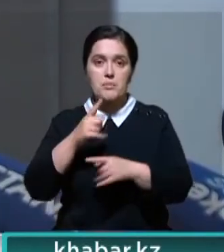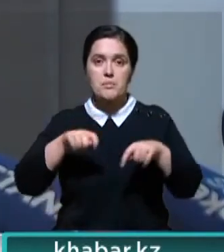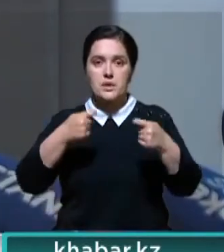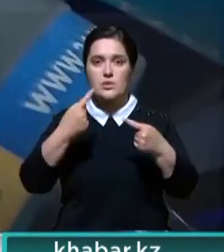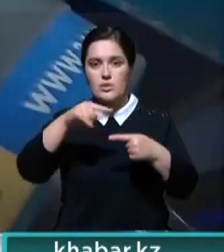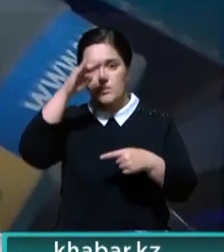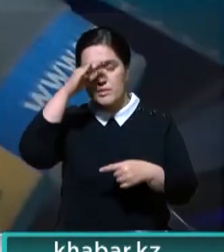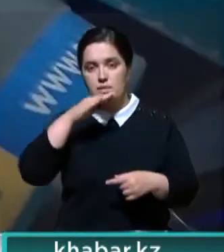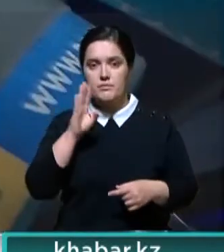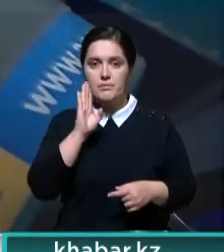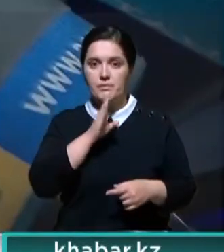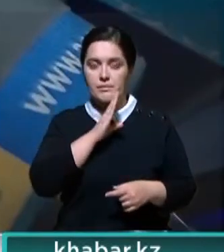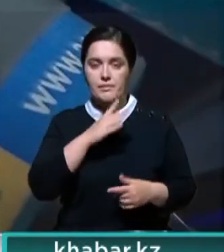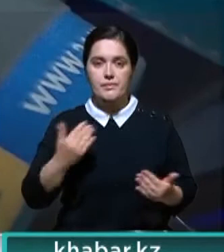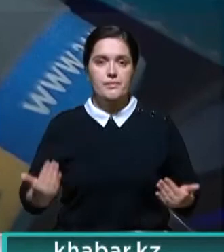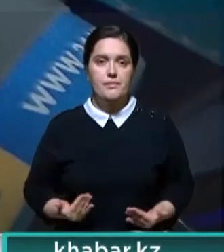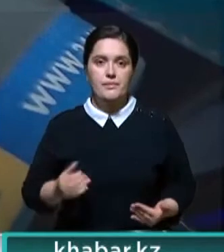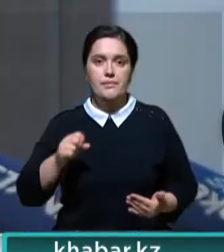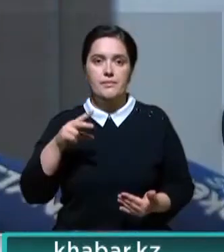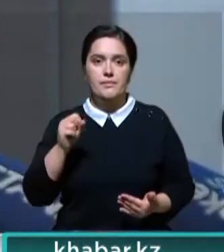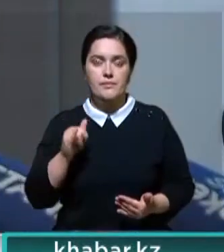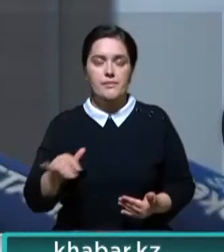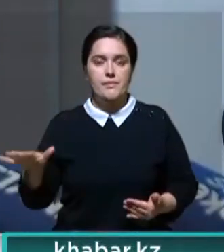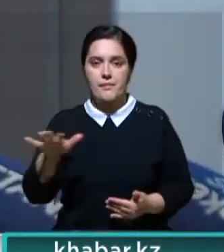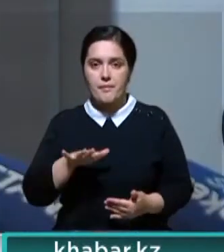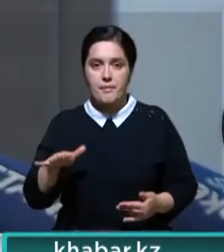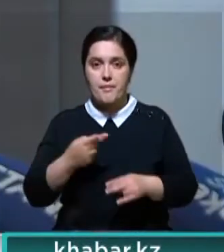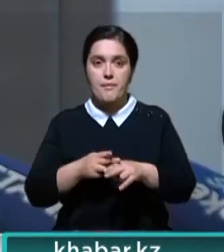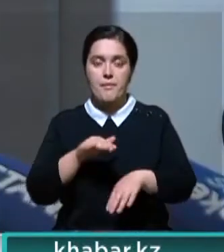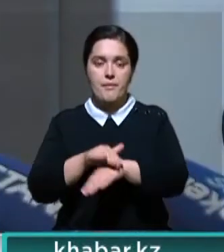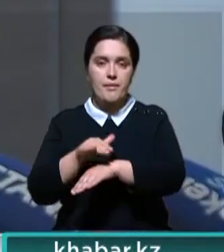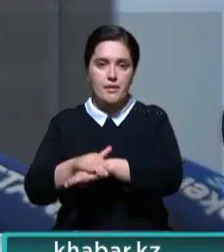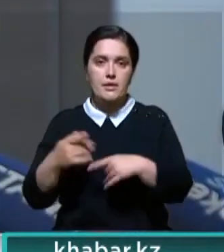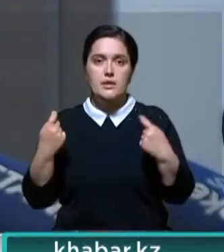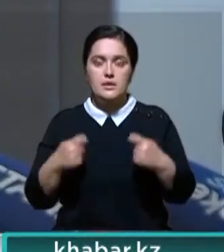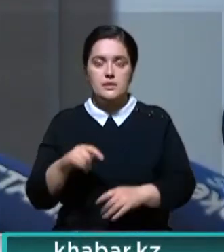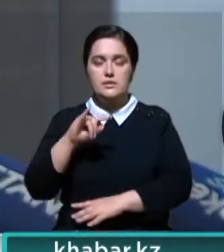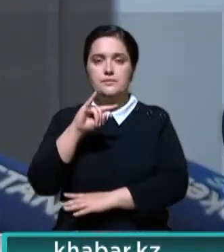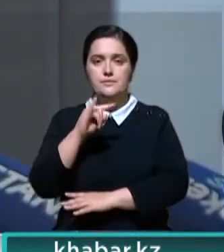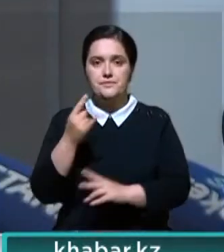родителям. Ну, это житель Алатауского района. Указанные факты о продаже ребенка